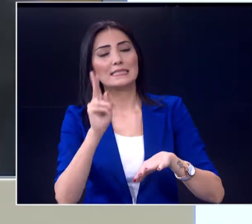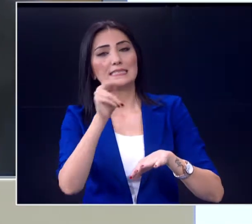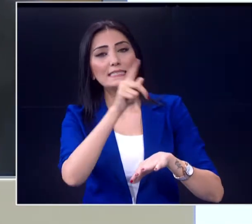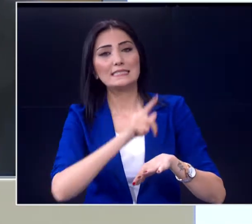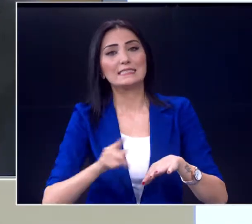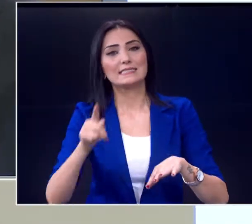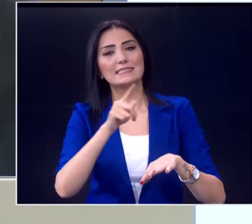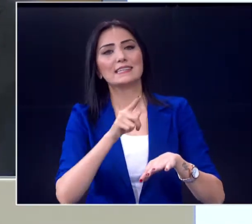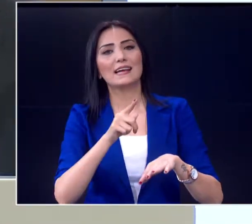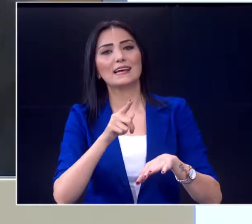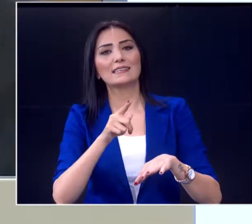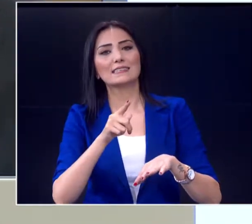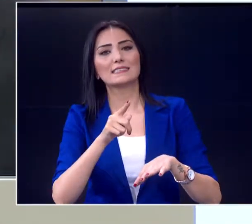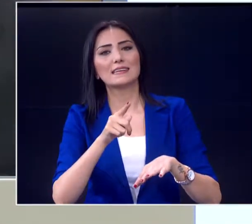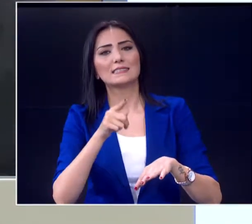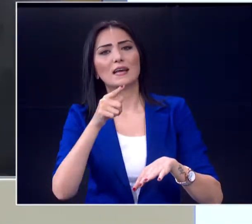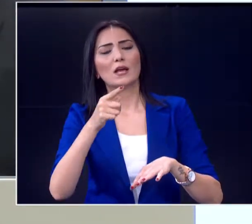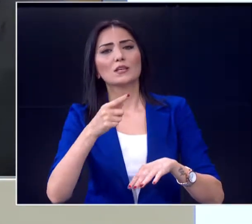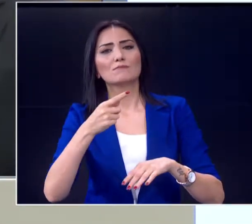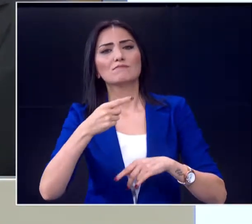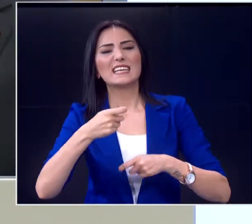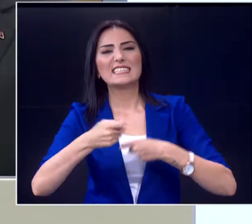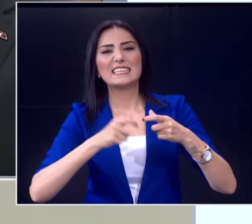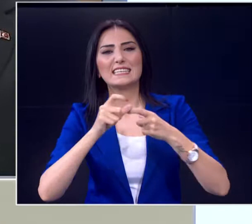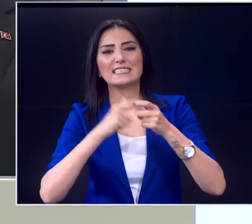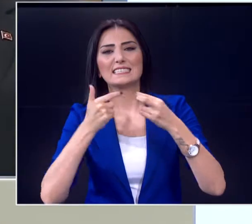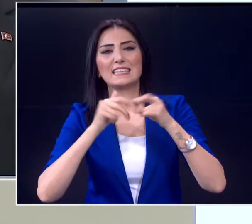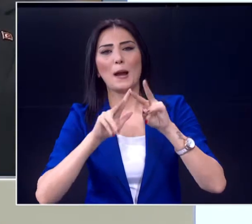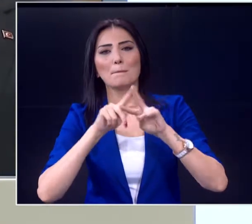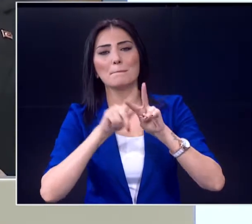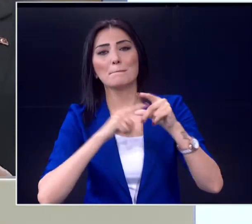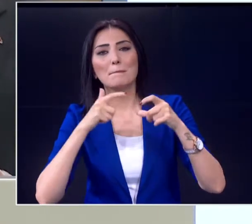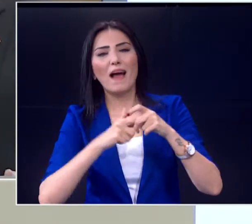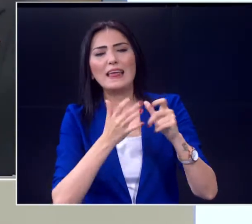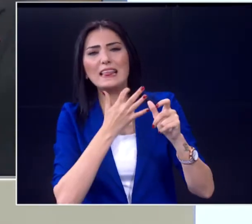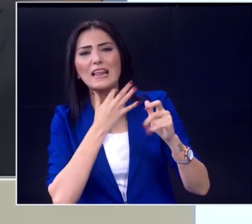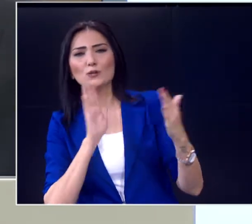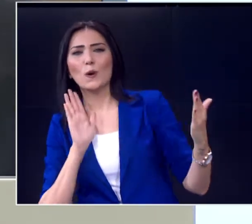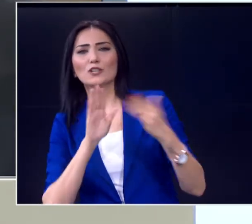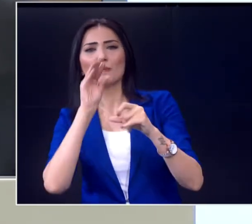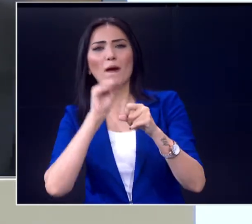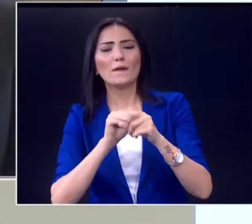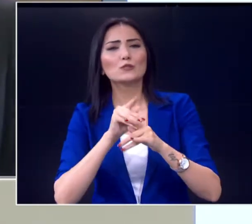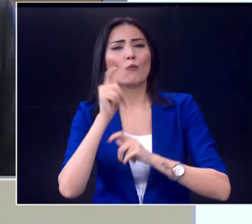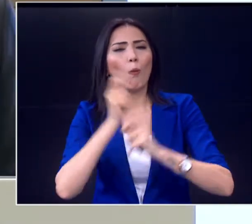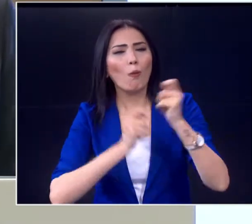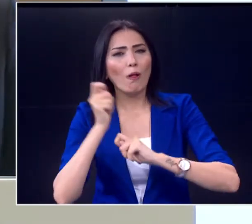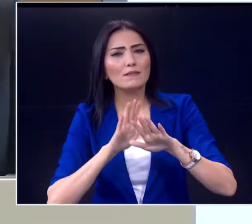Sizlerin ham madde, döner sermaye ihtiyacını karşılamak için